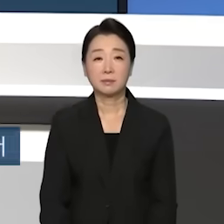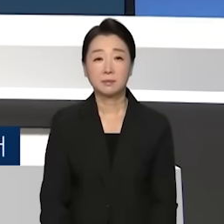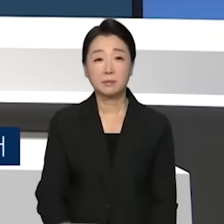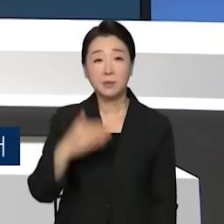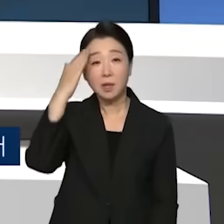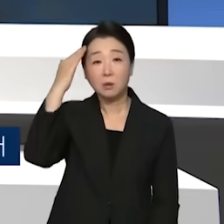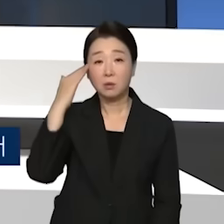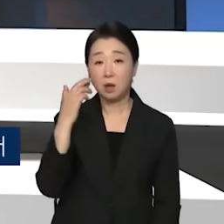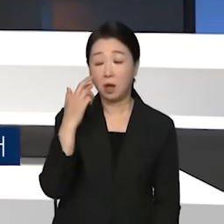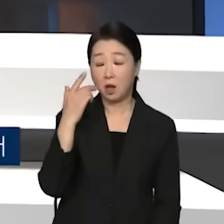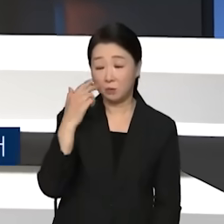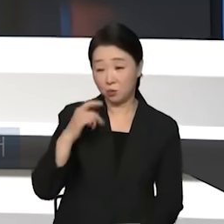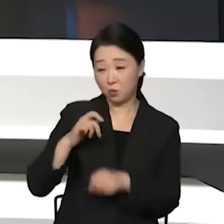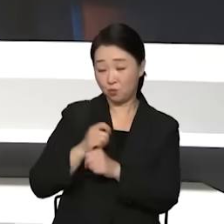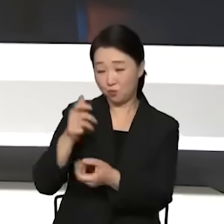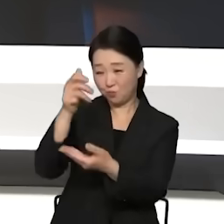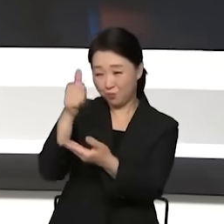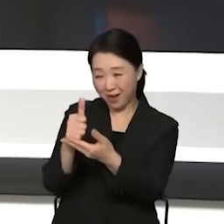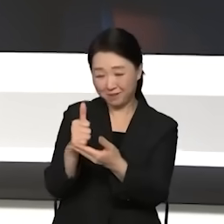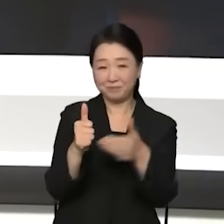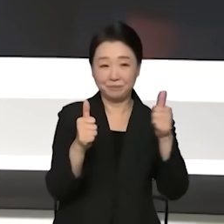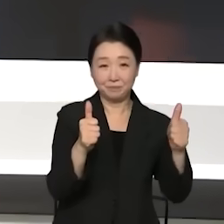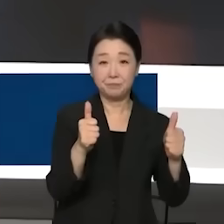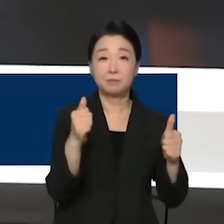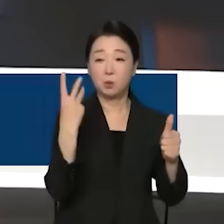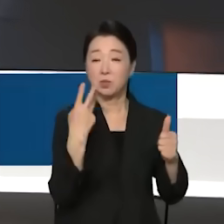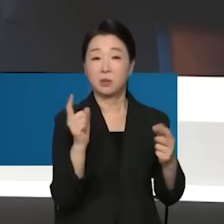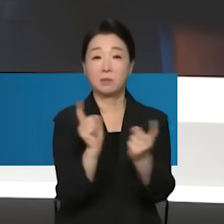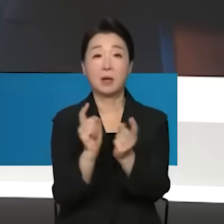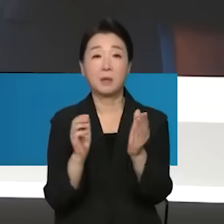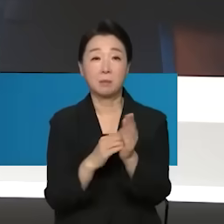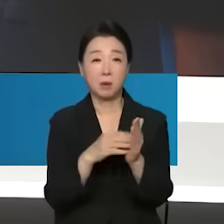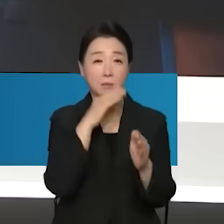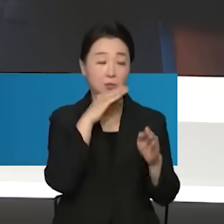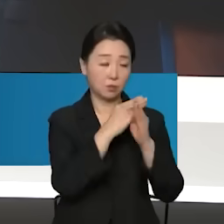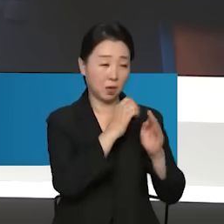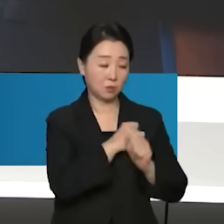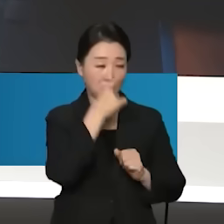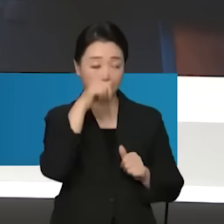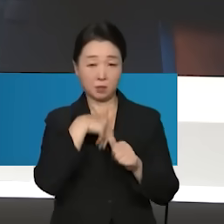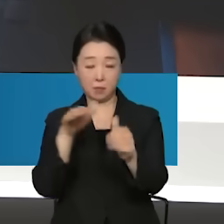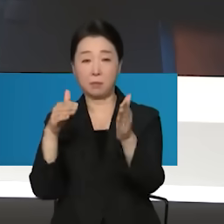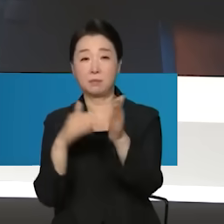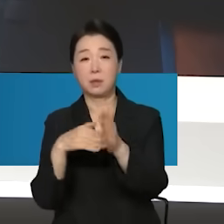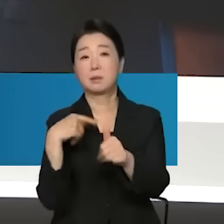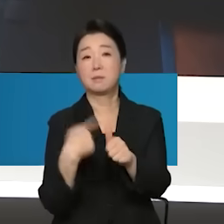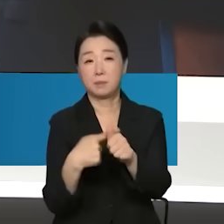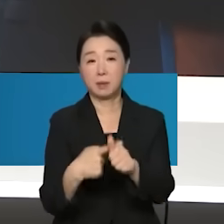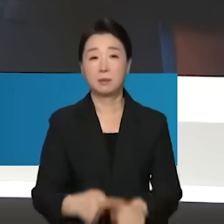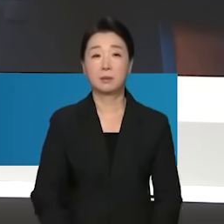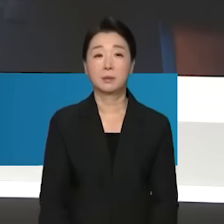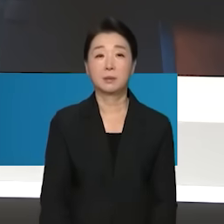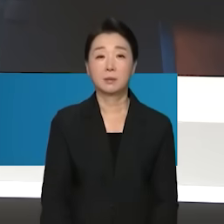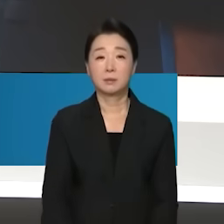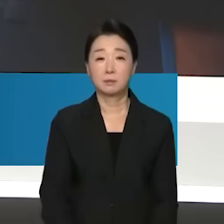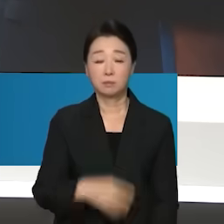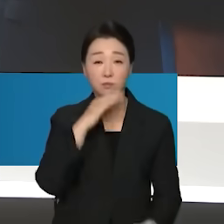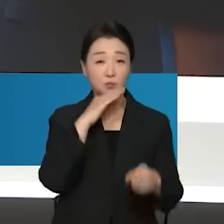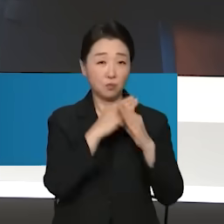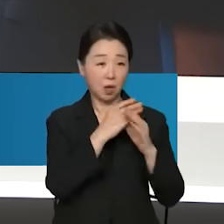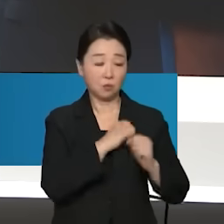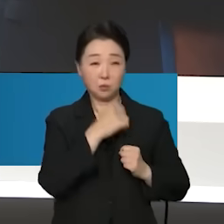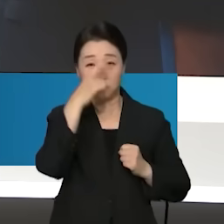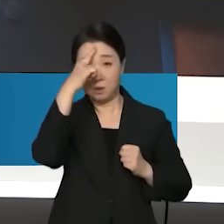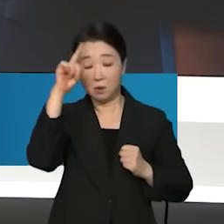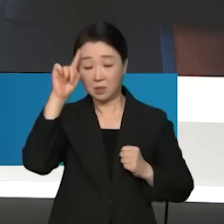한국과 미국의 국방수장이 워싱턴에서 만나 북한군의 러시아 파병에 대해 한 목소리로 규탄했습니다. 이미 북한군은